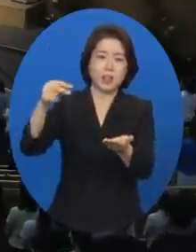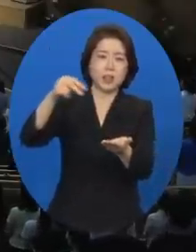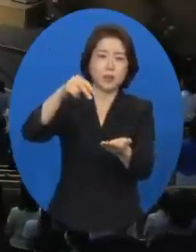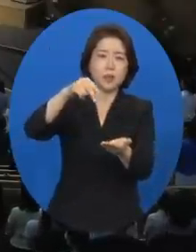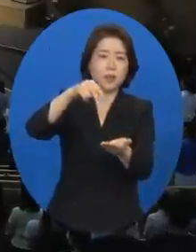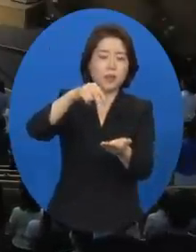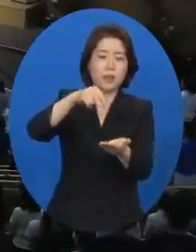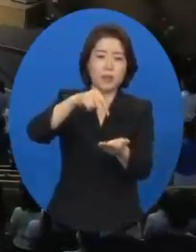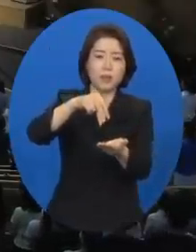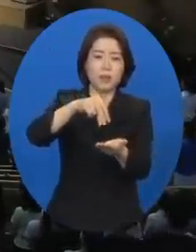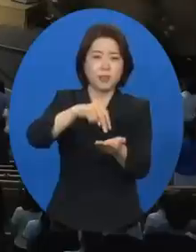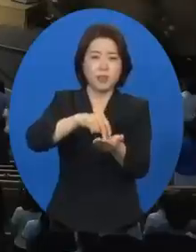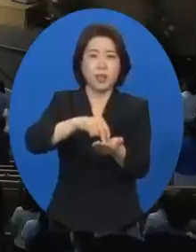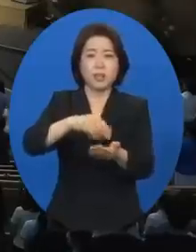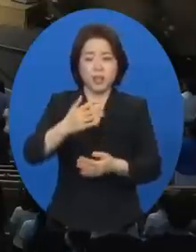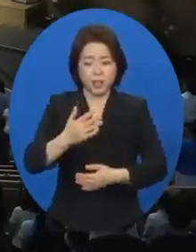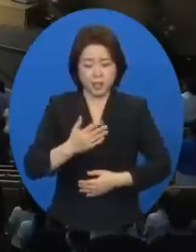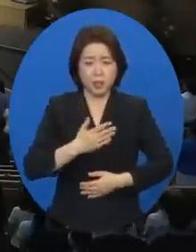chown